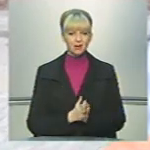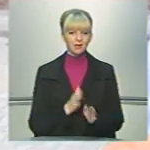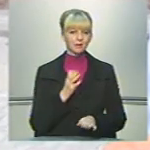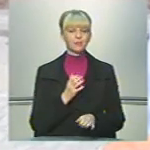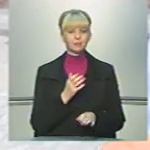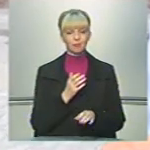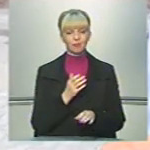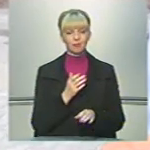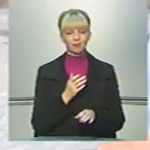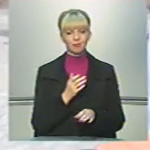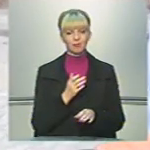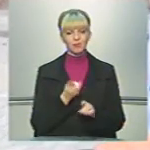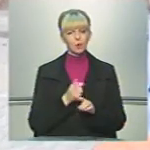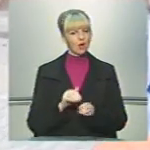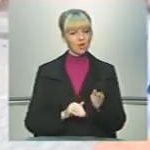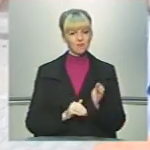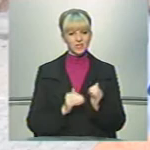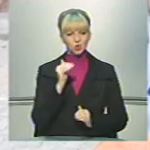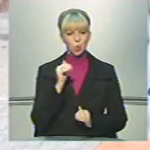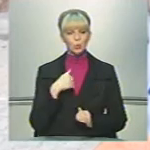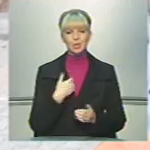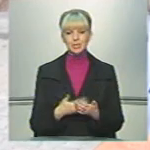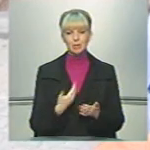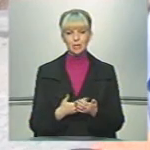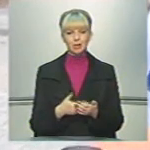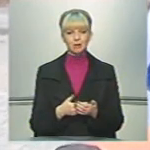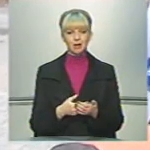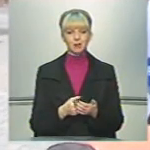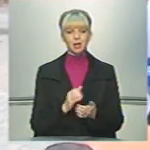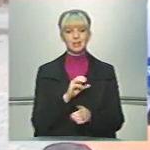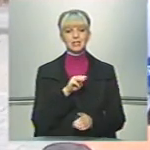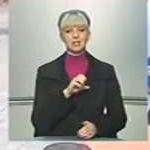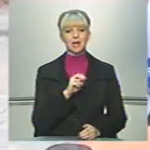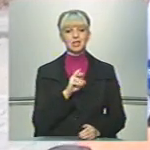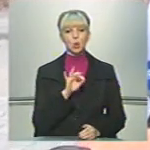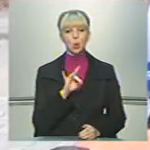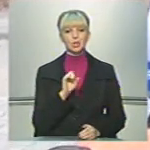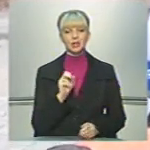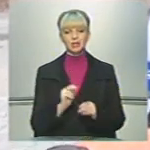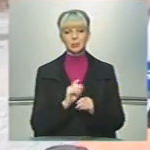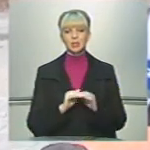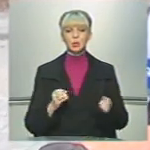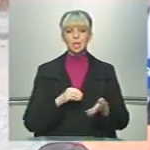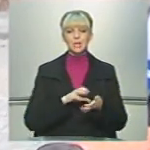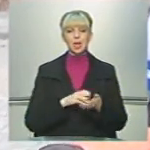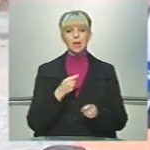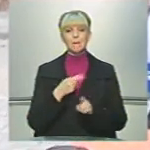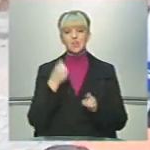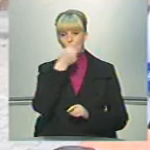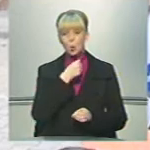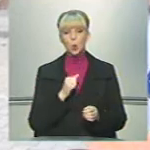дуже висока, тому що в нас, наприклад, на стаціонарне лікування діти записані вже на півроку